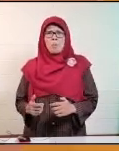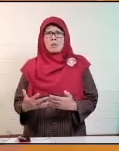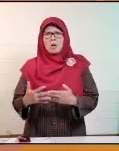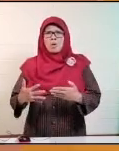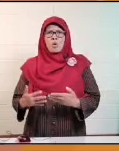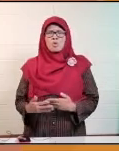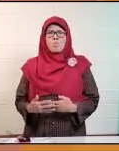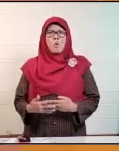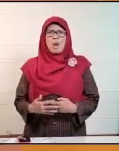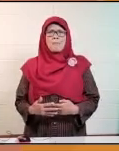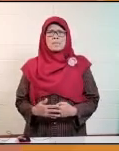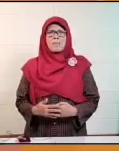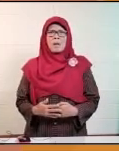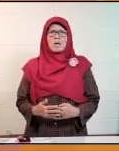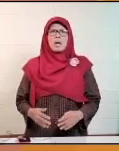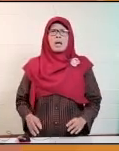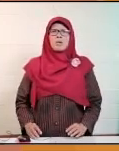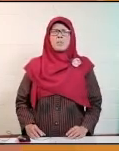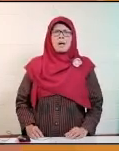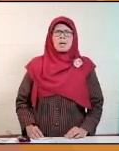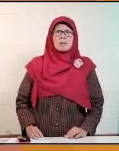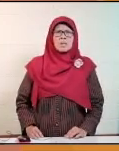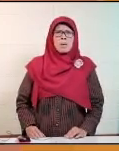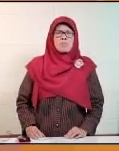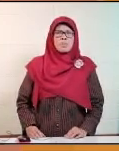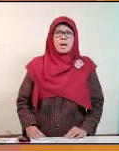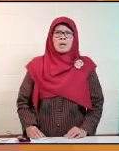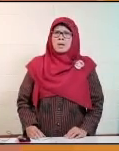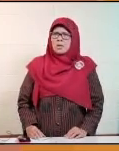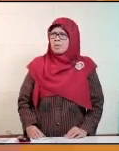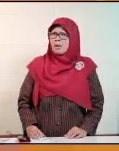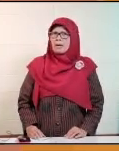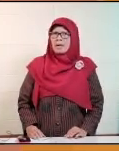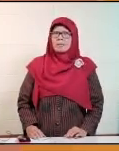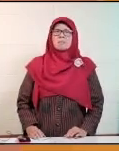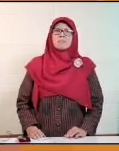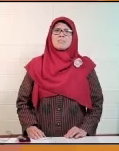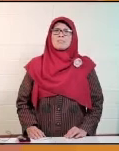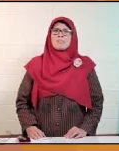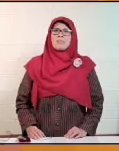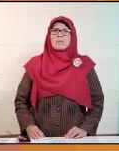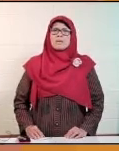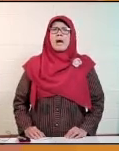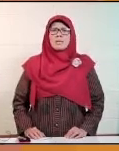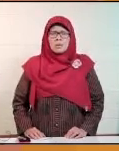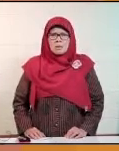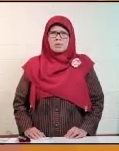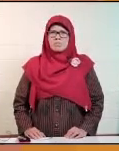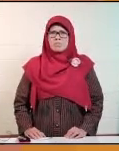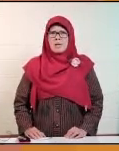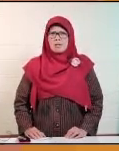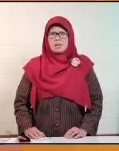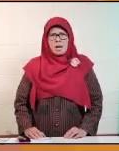M atau youtube-an nonton bola bersama lalu dipanggil sama ibunya Yono le Hai ke